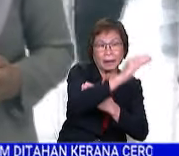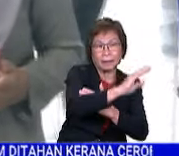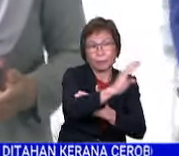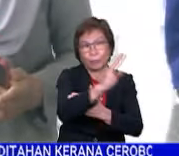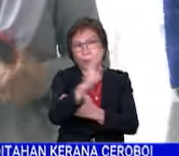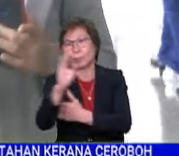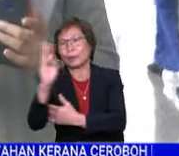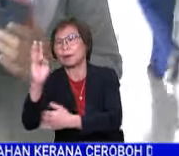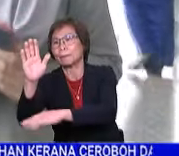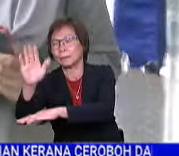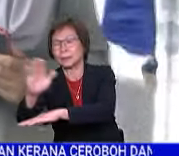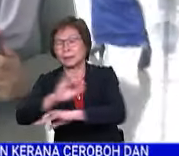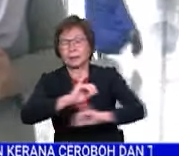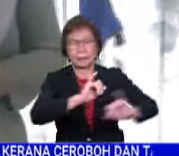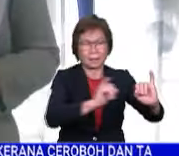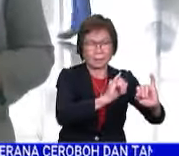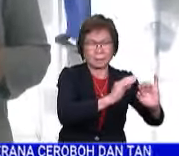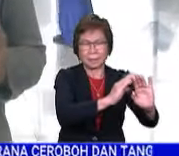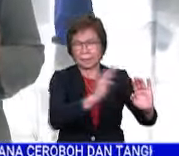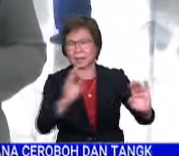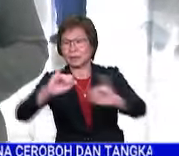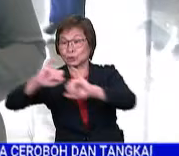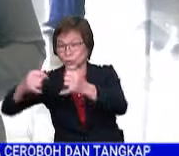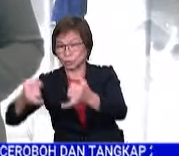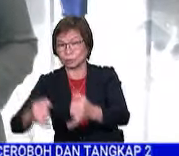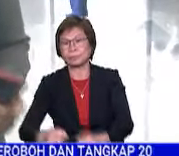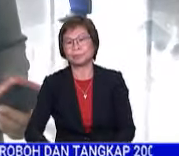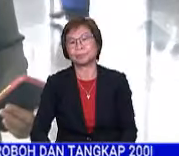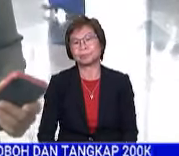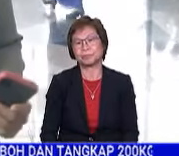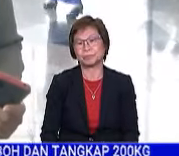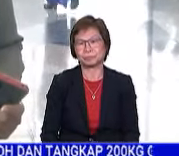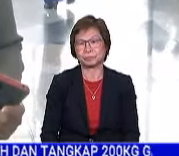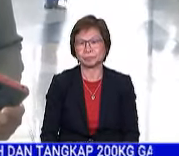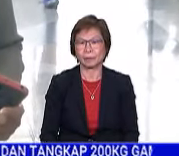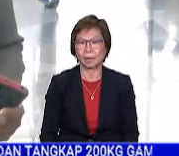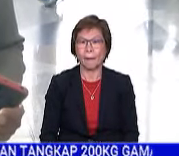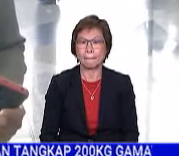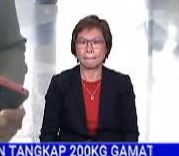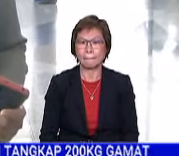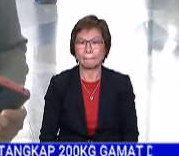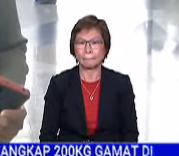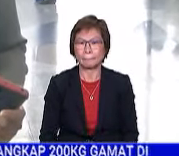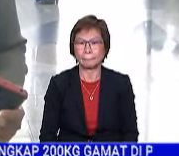6 petang, Isnin hingga Jumaat. Malia Muhammad, Berita RTM.